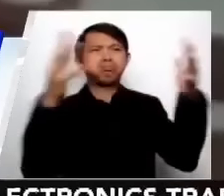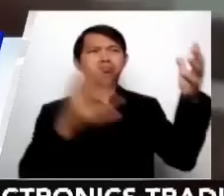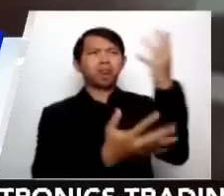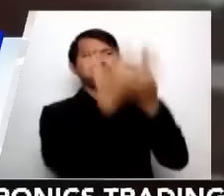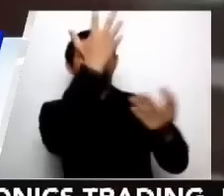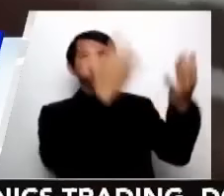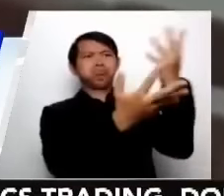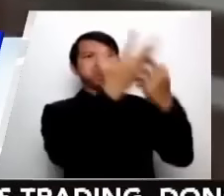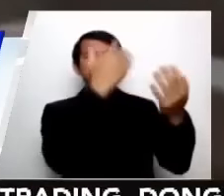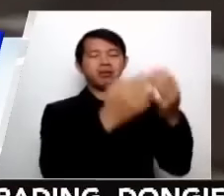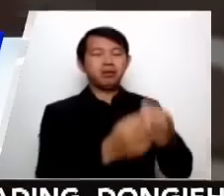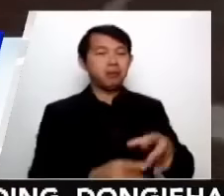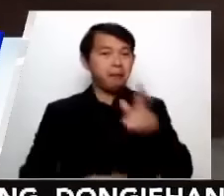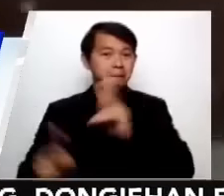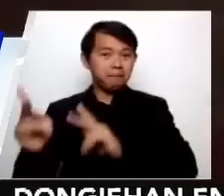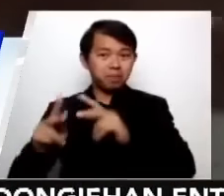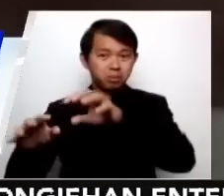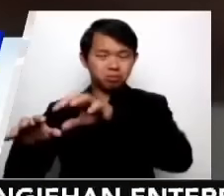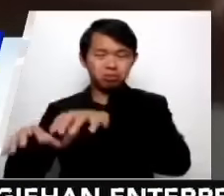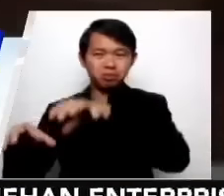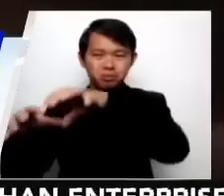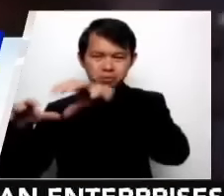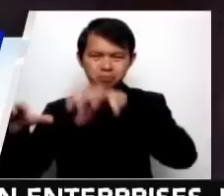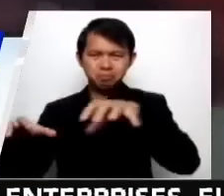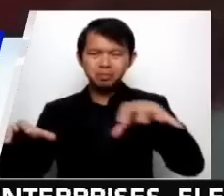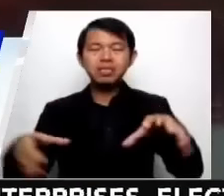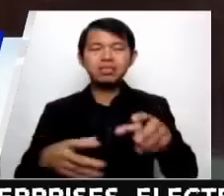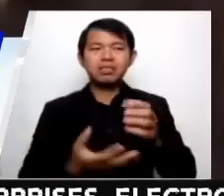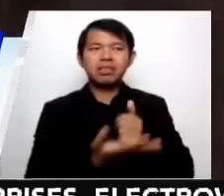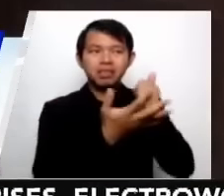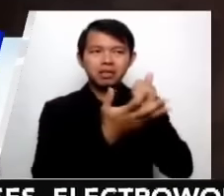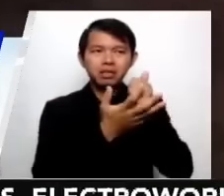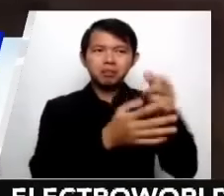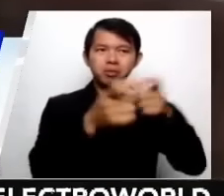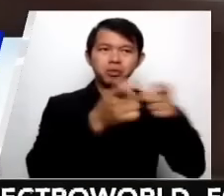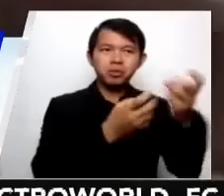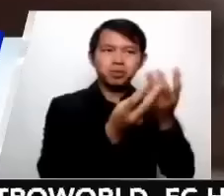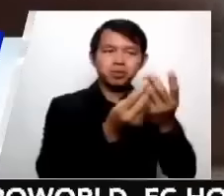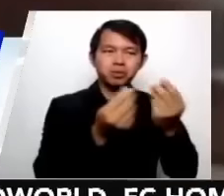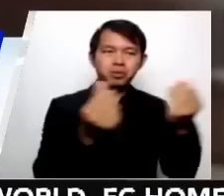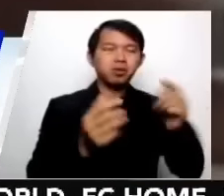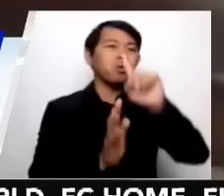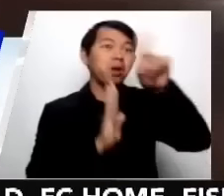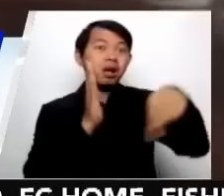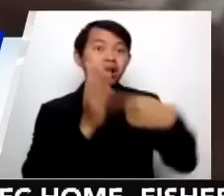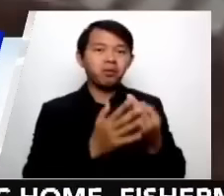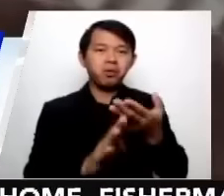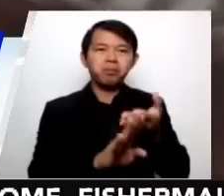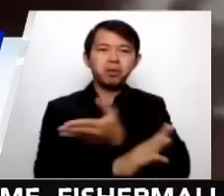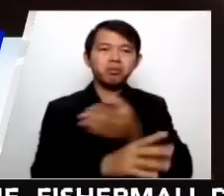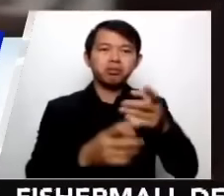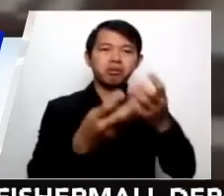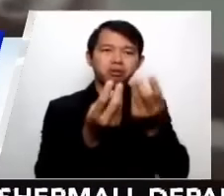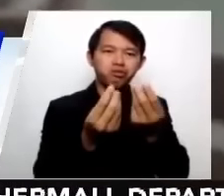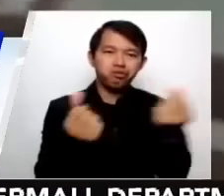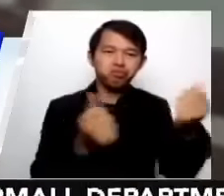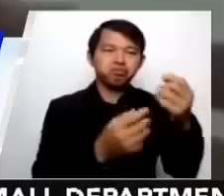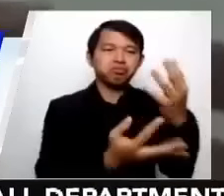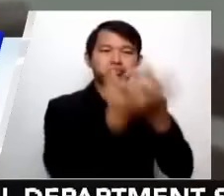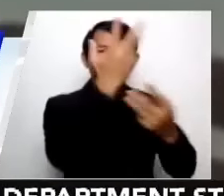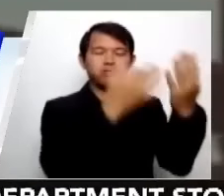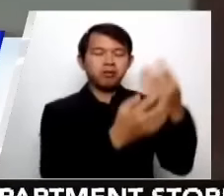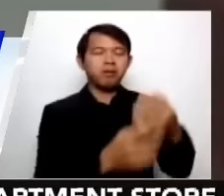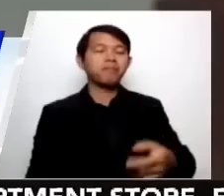pag-apula. Mahigit isang oras ang inabot bago tuluyang napatay ang sunog. Isang lalaki ang nasugatan ng